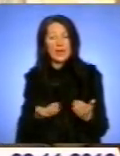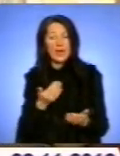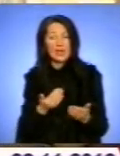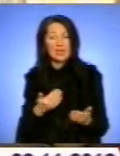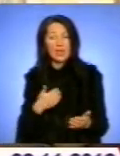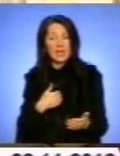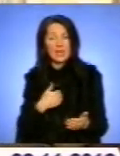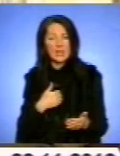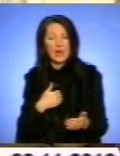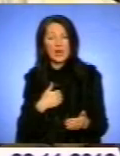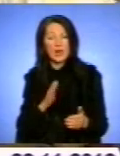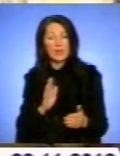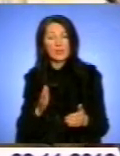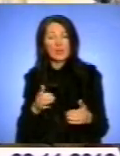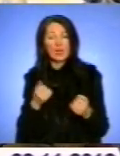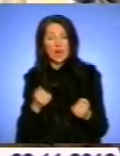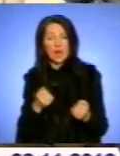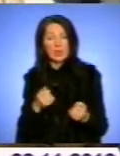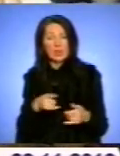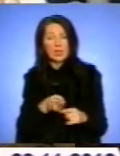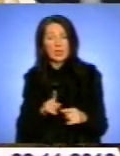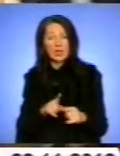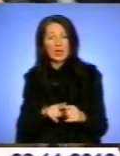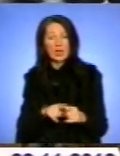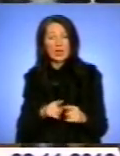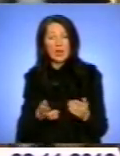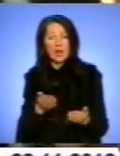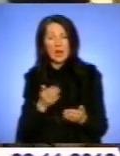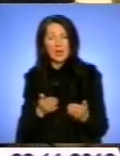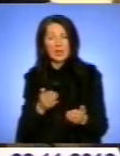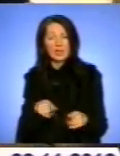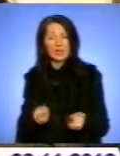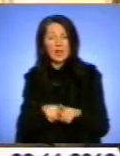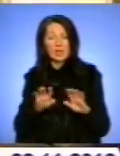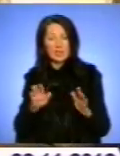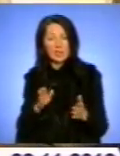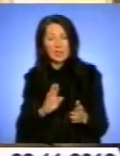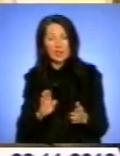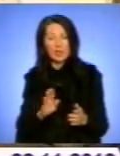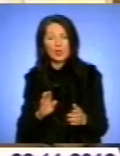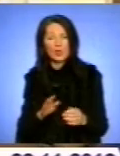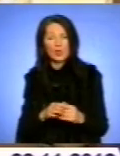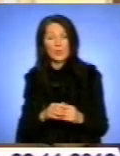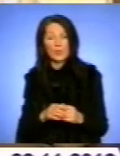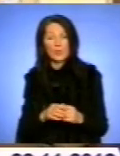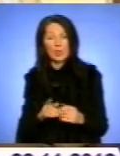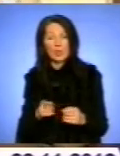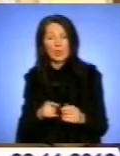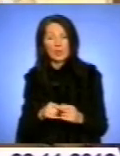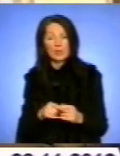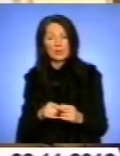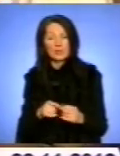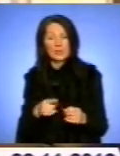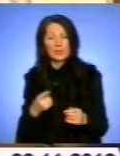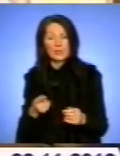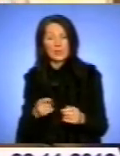я потрапила у табір, це не відпочинку, але так склалося, що в цьому таборі Артек проводять конкурс, дуже корисно